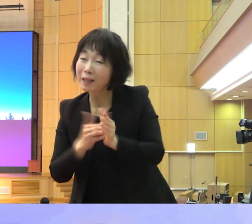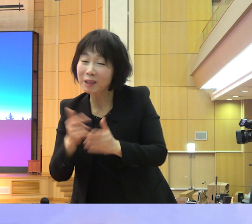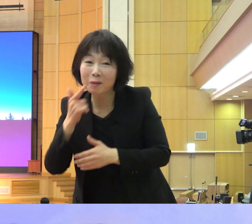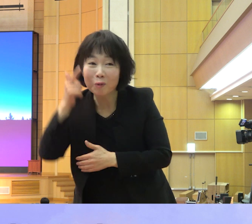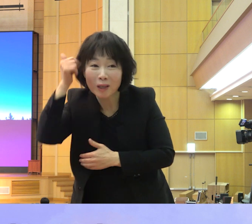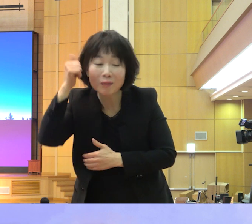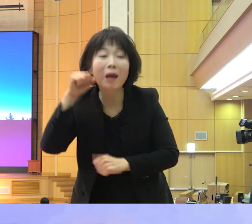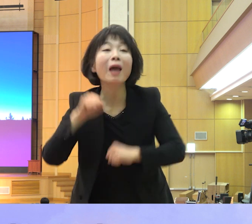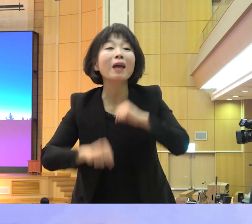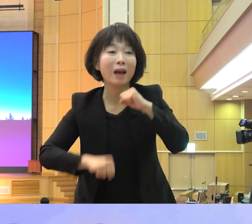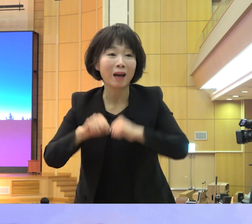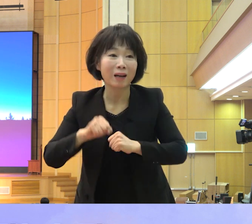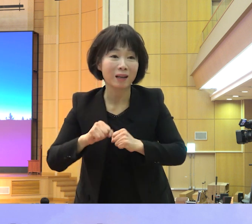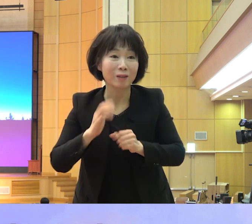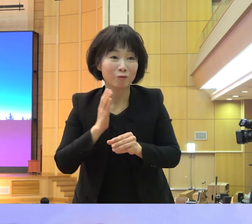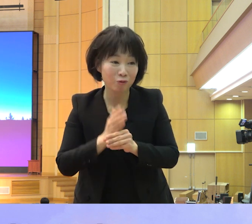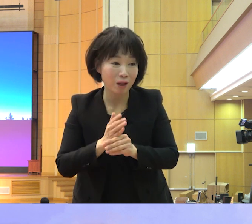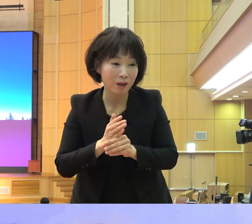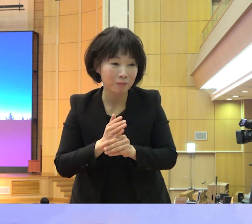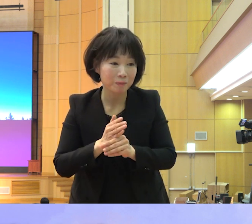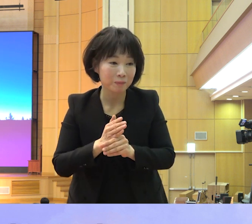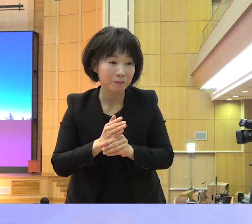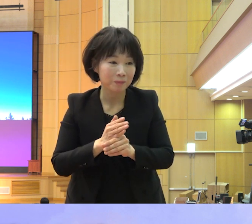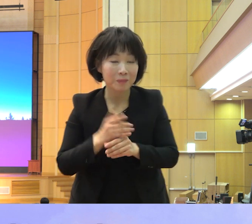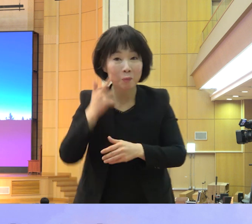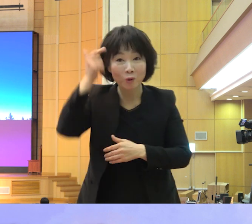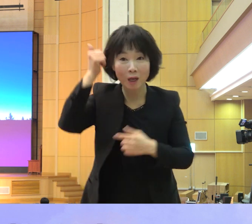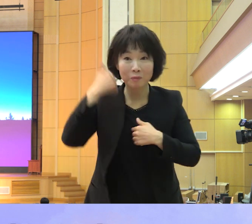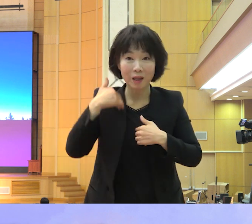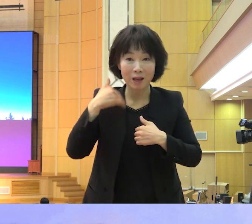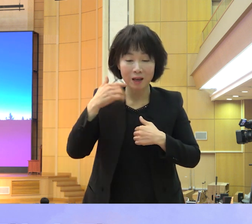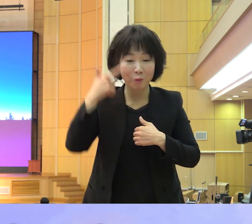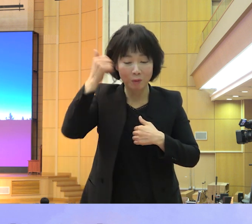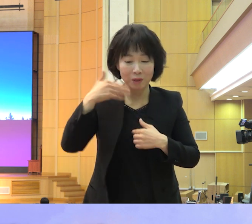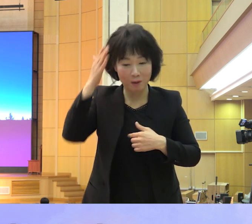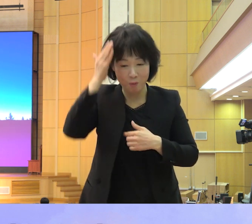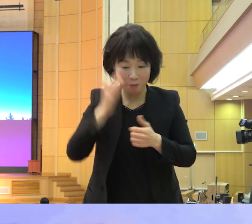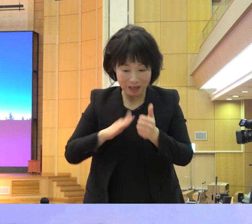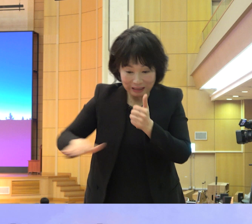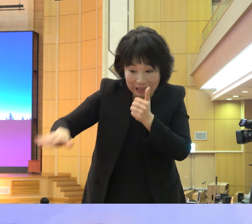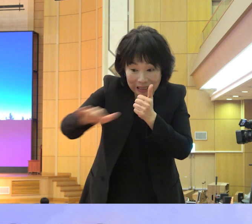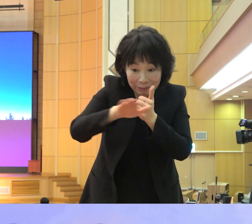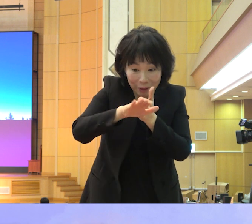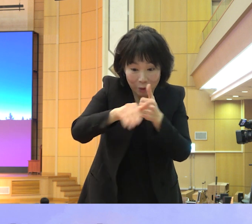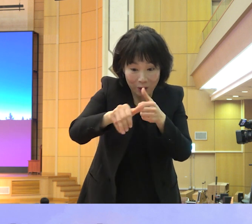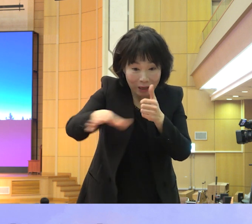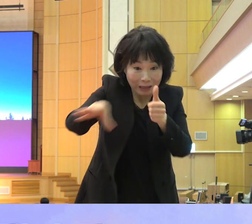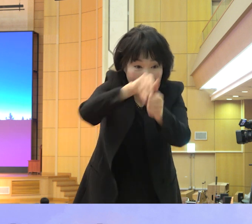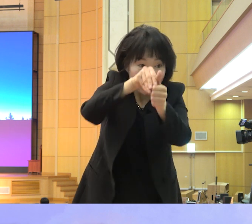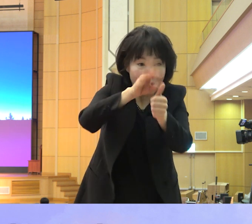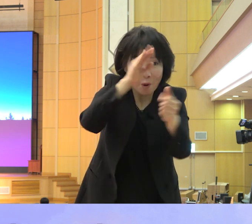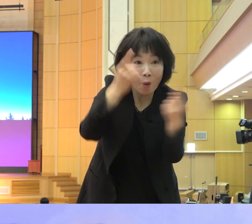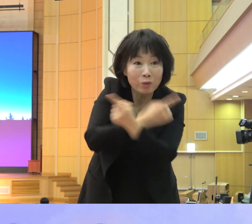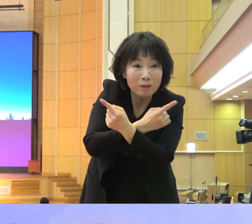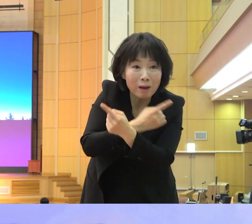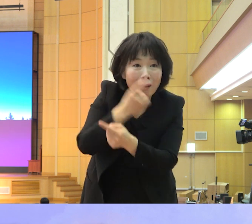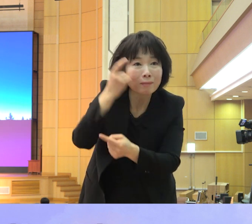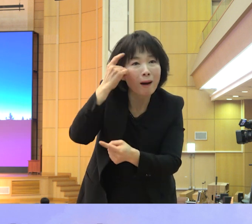그림자만 닿아도 낫겠다고 그렇게 한 사람 한 번도 못 봤어요. 그러니까 그런 사람 그렇게 고쳐진 거 한 번도